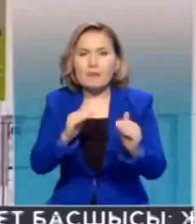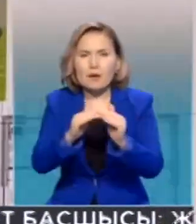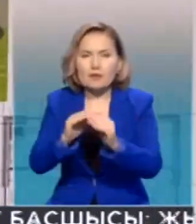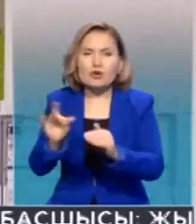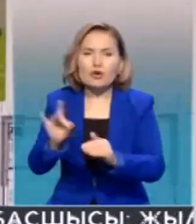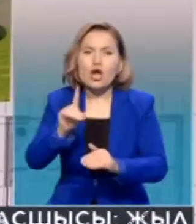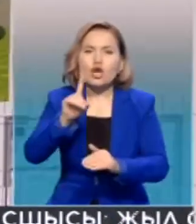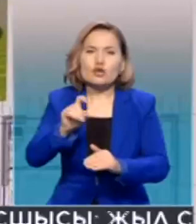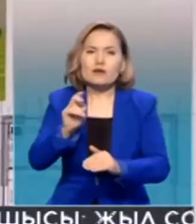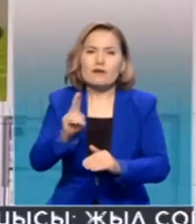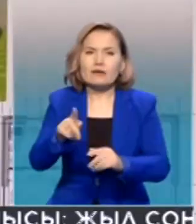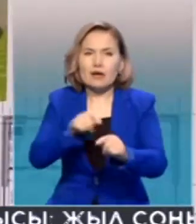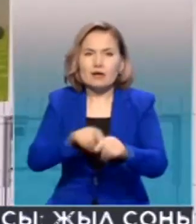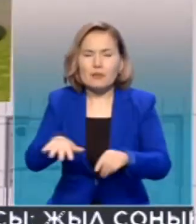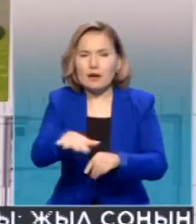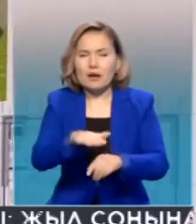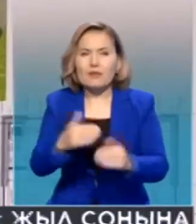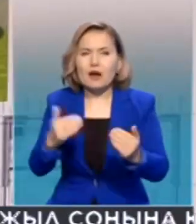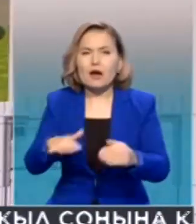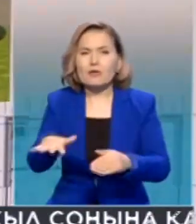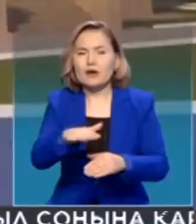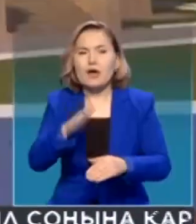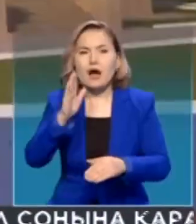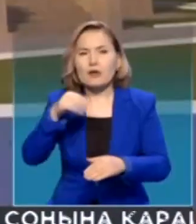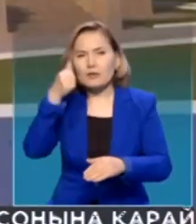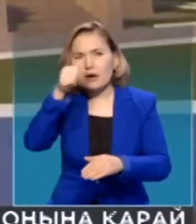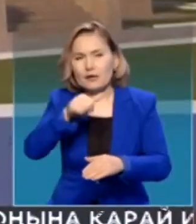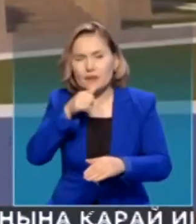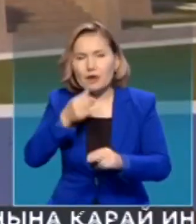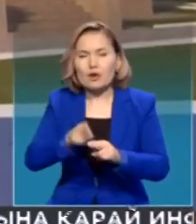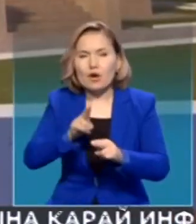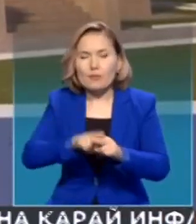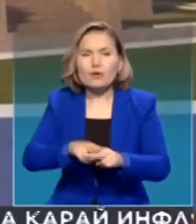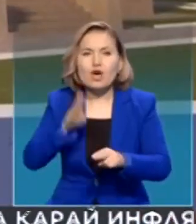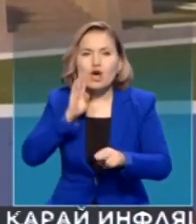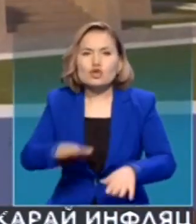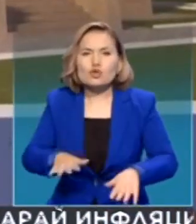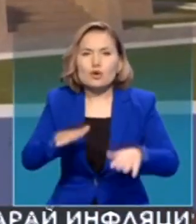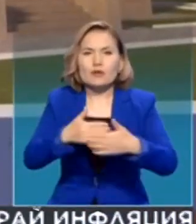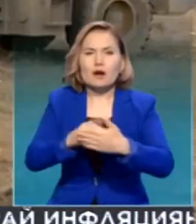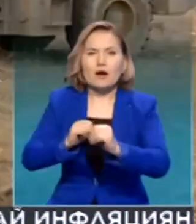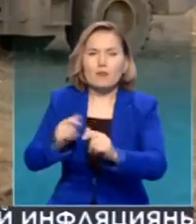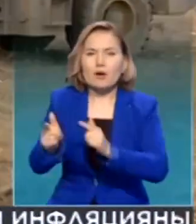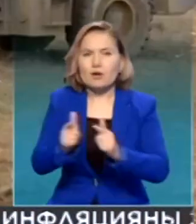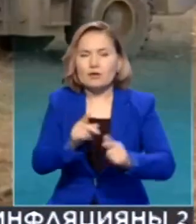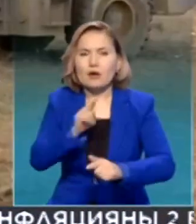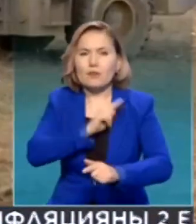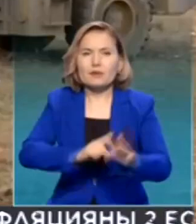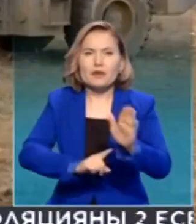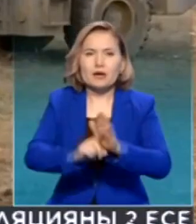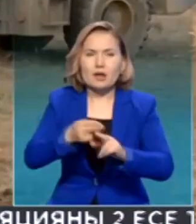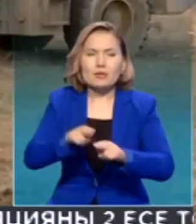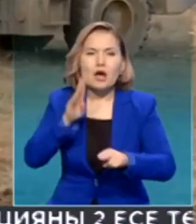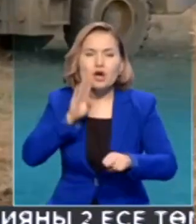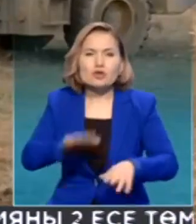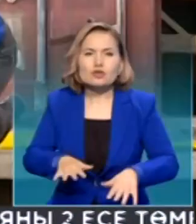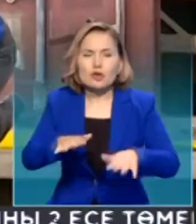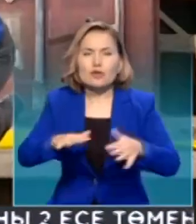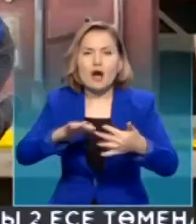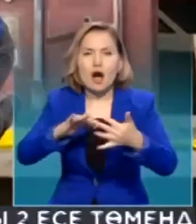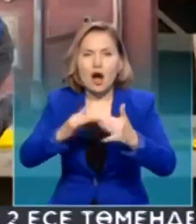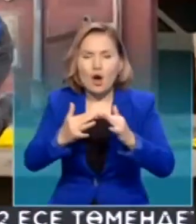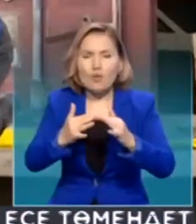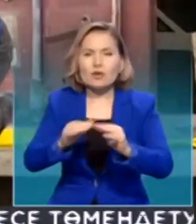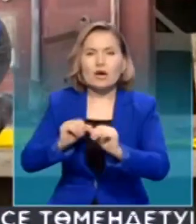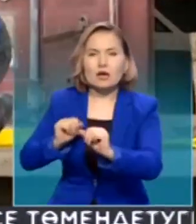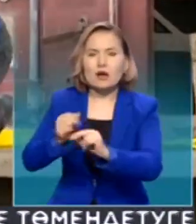көлемі 100 шаршы метр. Қазір ауданда алдағы жылдары қайталануы мүмкін су тасқынына қарсы іс-шаралар қолға алынды. Суды ауыл ішіне кіргізбеу